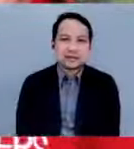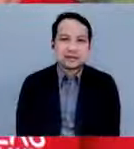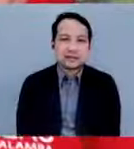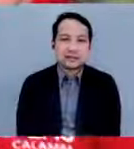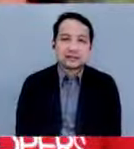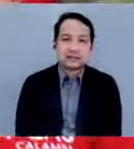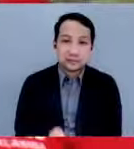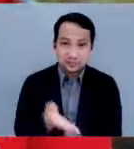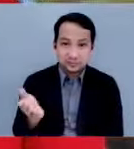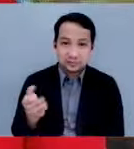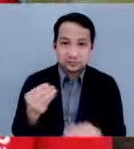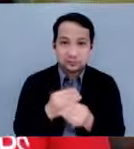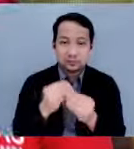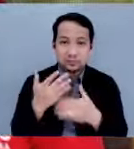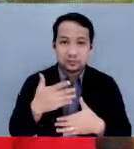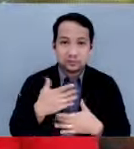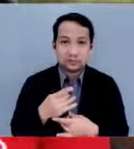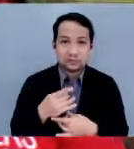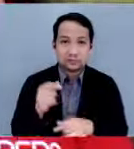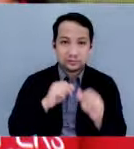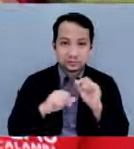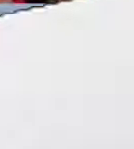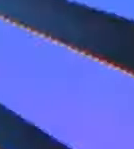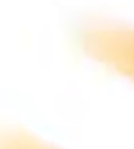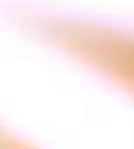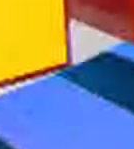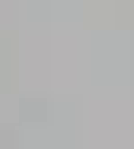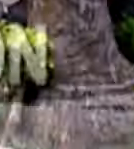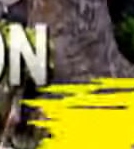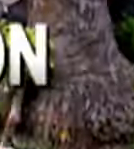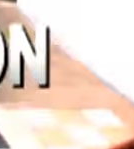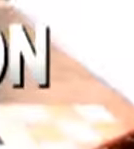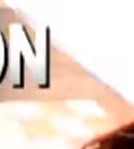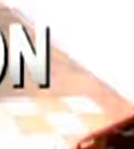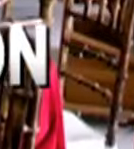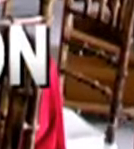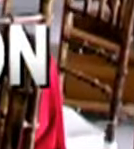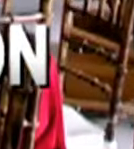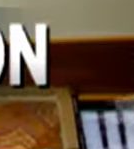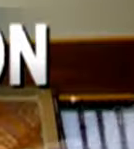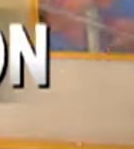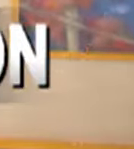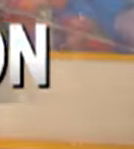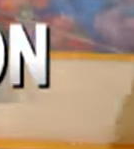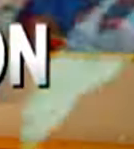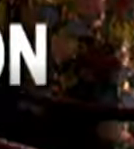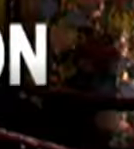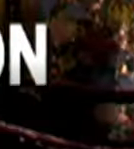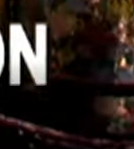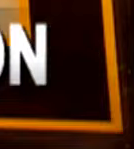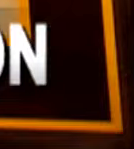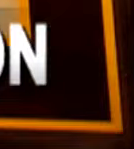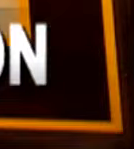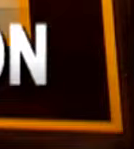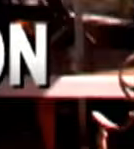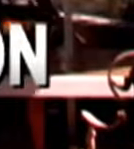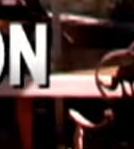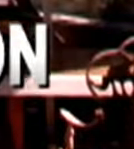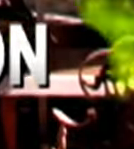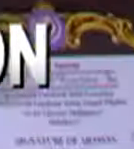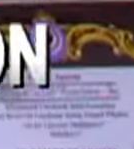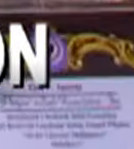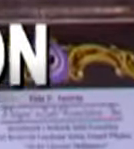po dyan sa mga mahilig sa art, mahilig pa sa history, kinatoko po ang traditional Antipolo mansion ng artist na si Maestro Tam